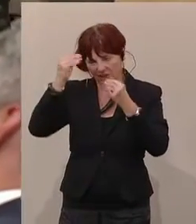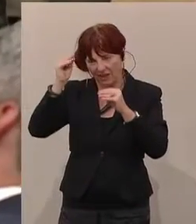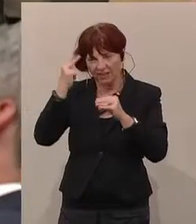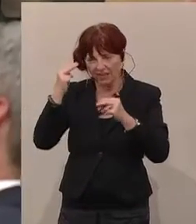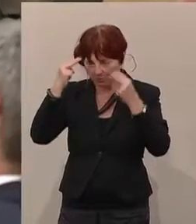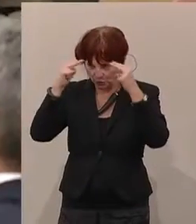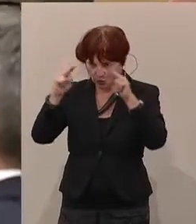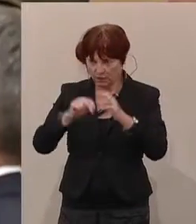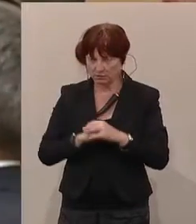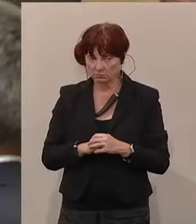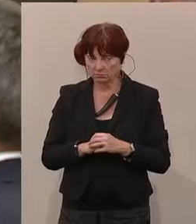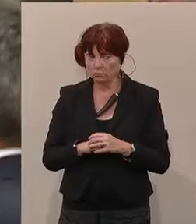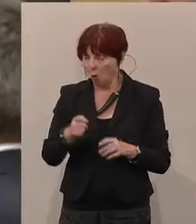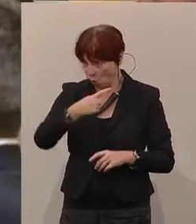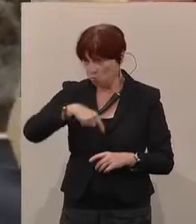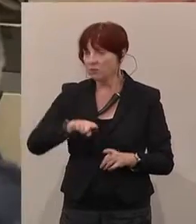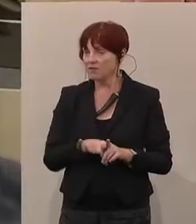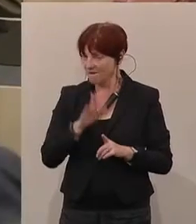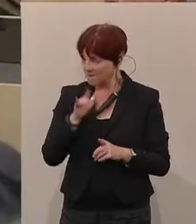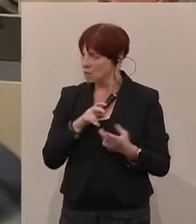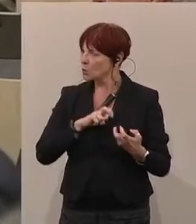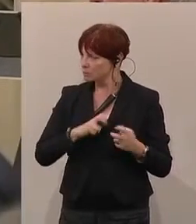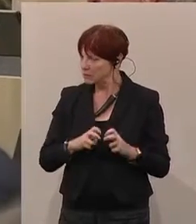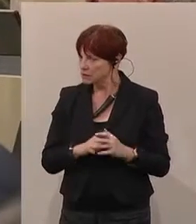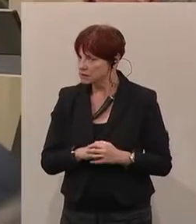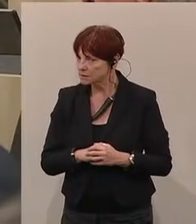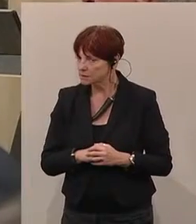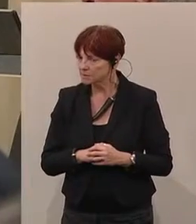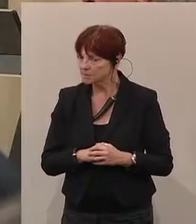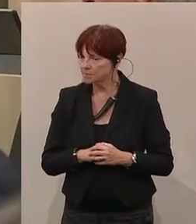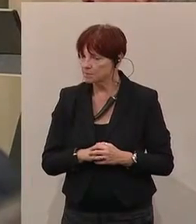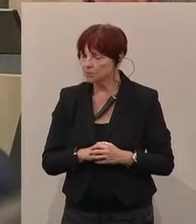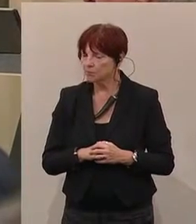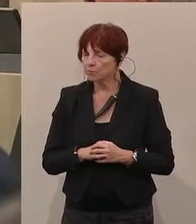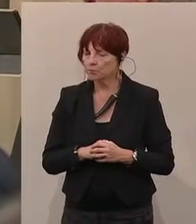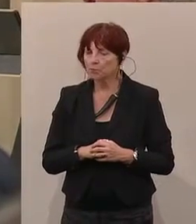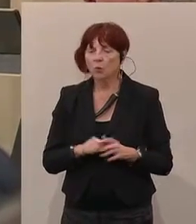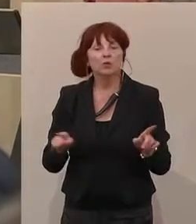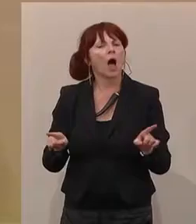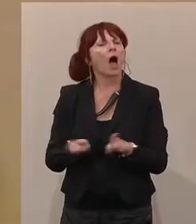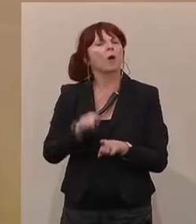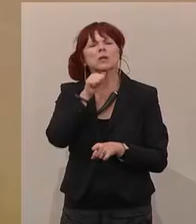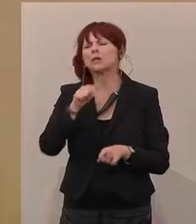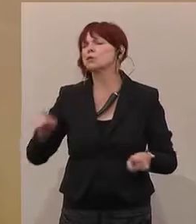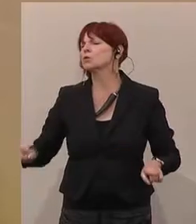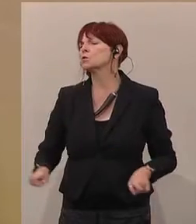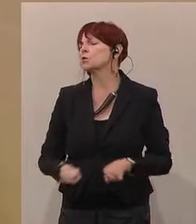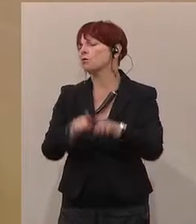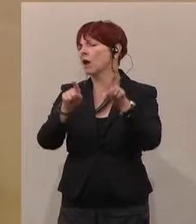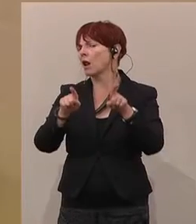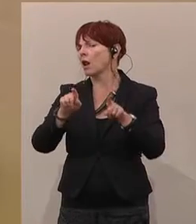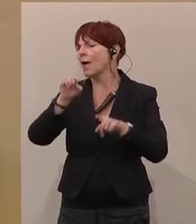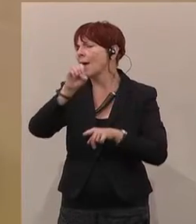Und das stellen wir auch sicher. Und es kommt auch nicht von ungefähr, dass sich mittlerweile auch im Europäischen